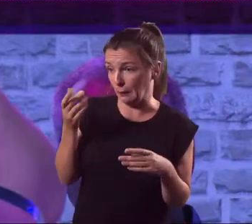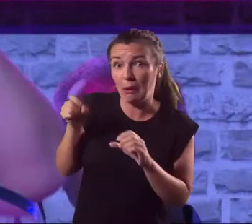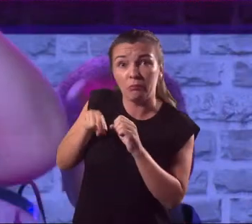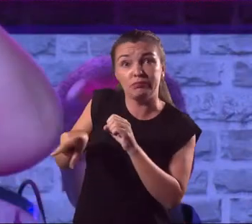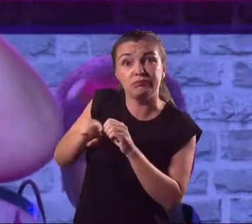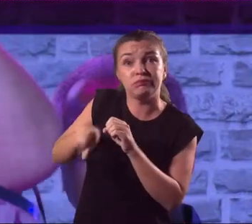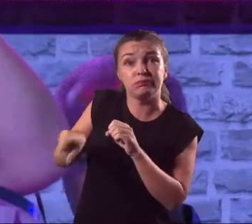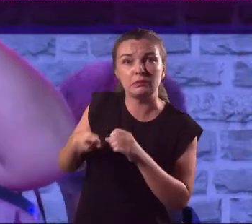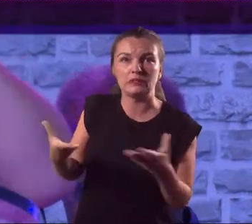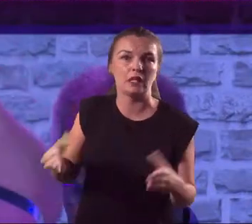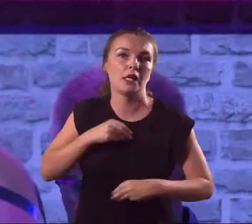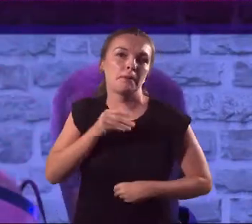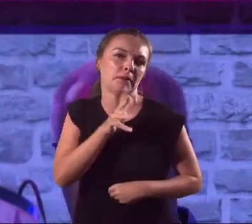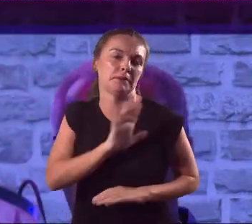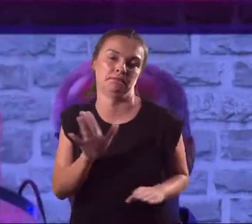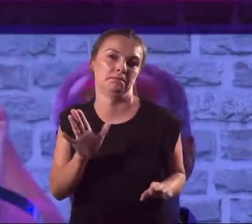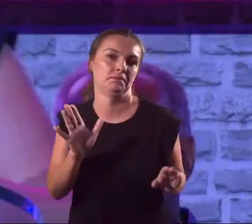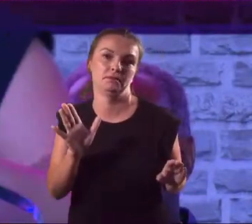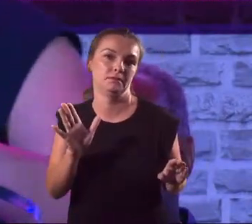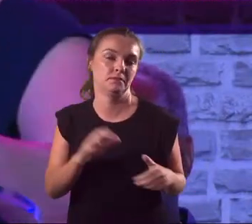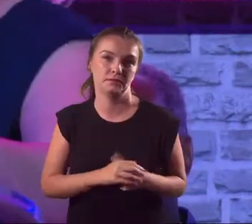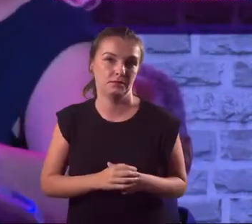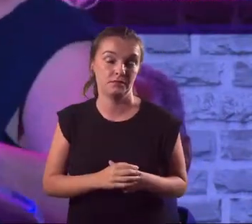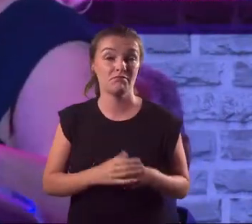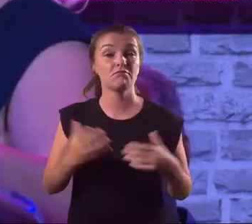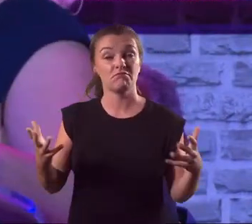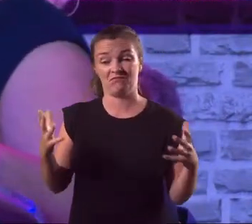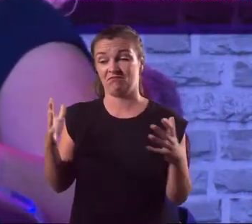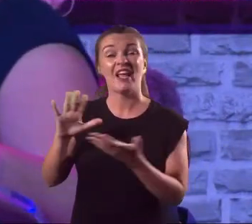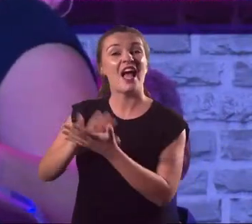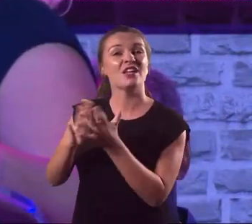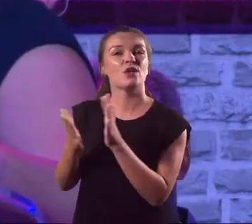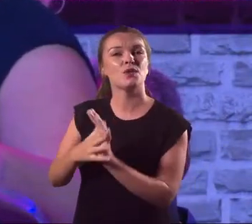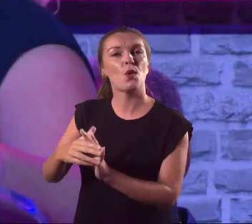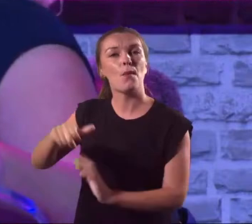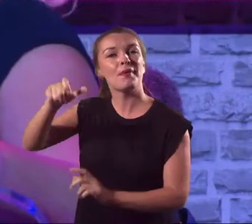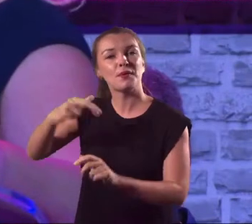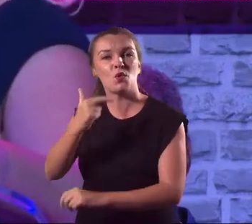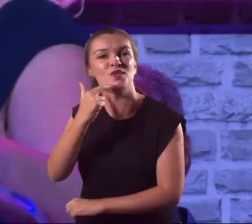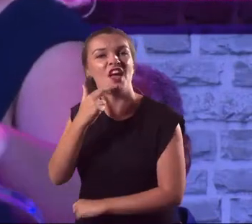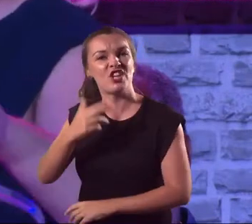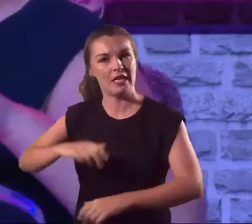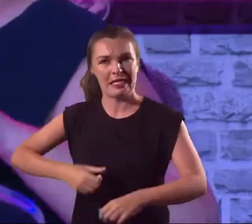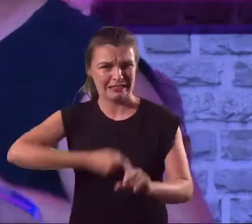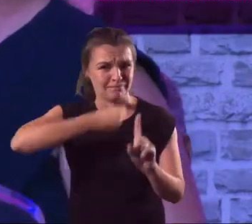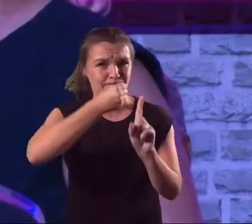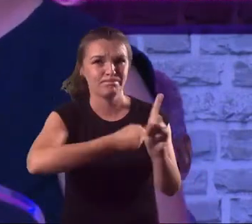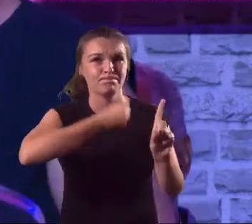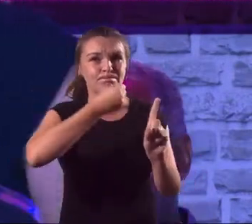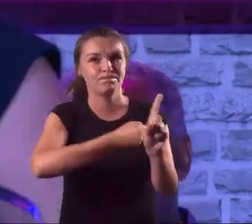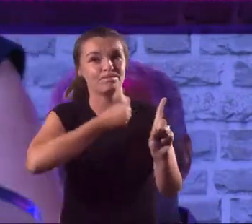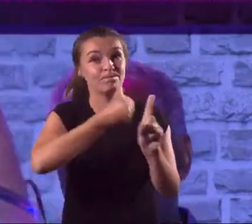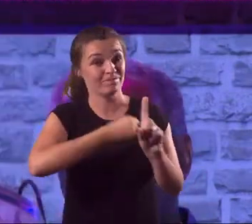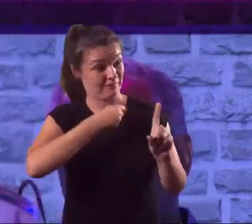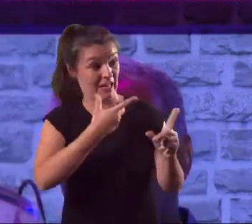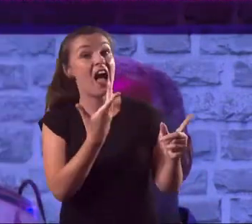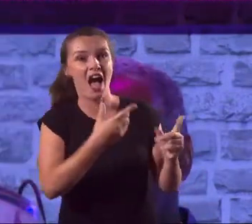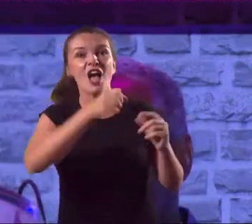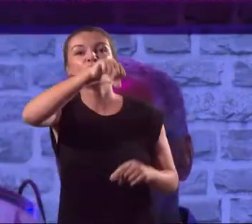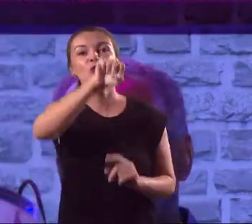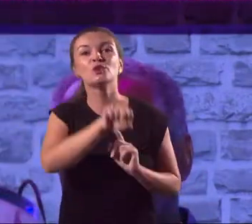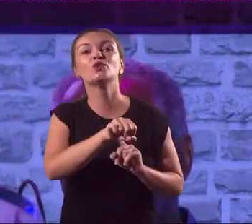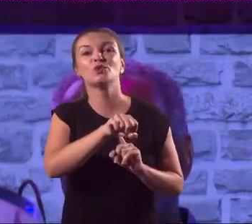nous n'acceptons pas cela. Et je veux féliciter les associations d'usagers qui se sont battues et qui ont obtenu des premières annulations dans le